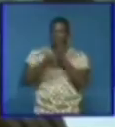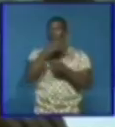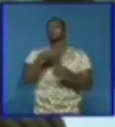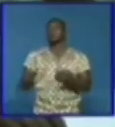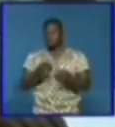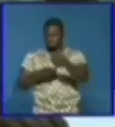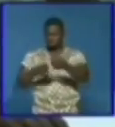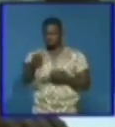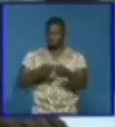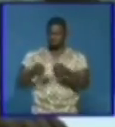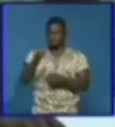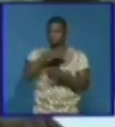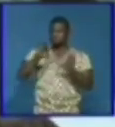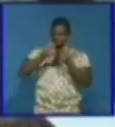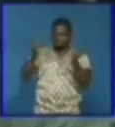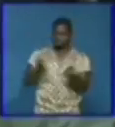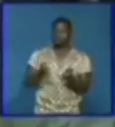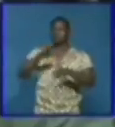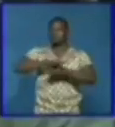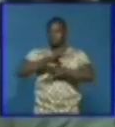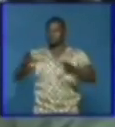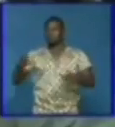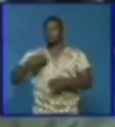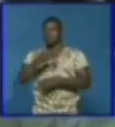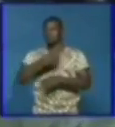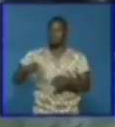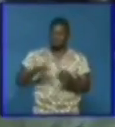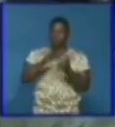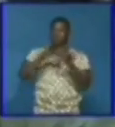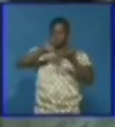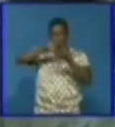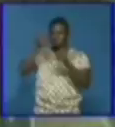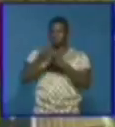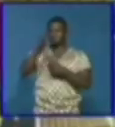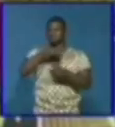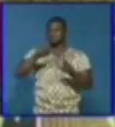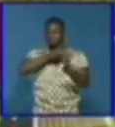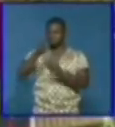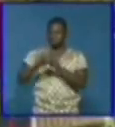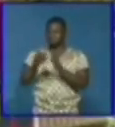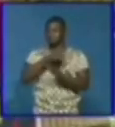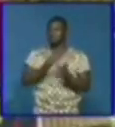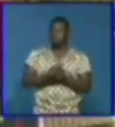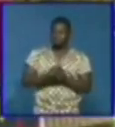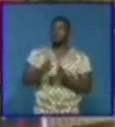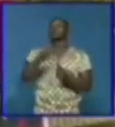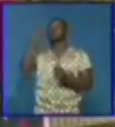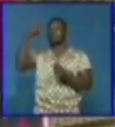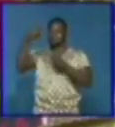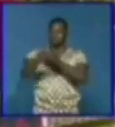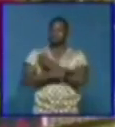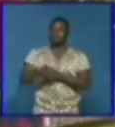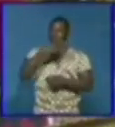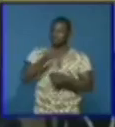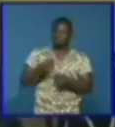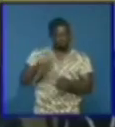et membres des organisations de la société civile du corridor forestier de la boucle du Mouhoun. Durant 3 jours, ils vont s'outiller